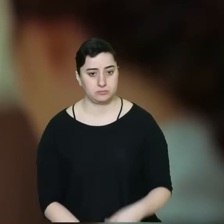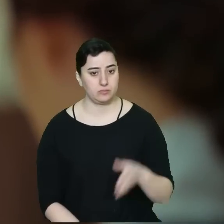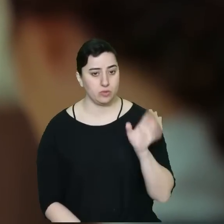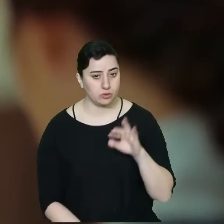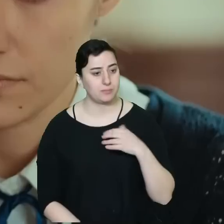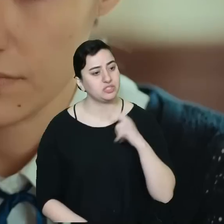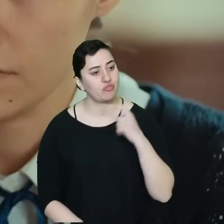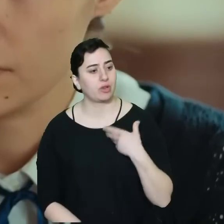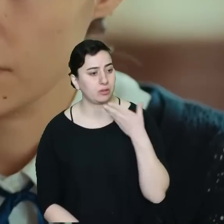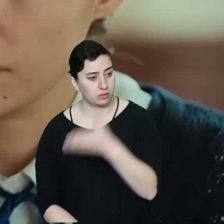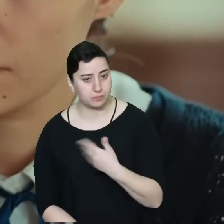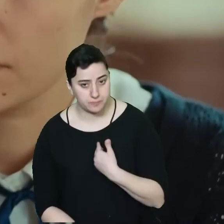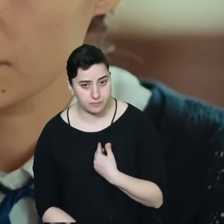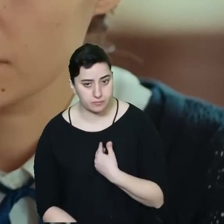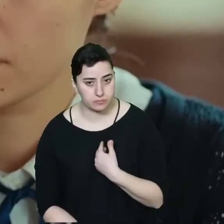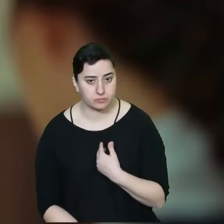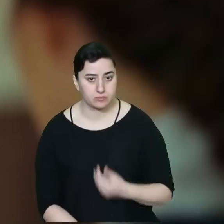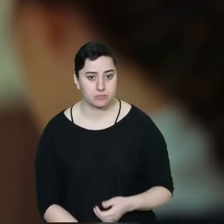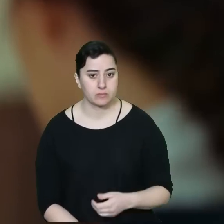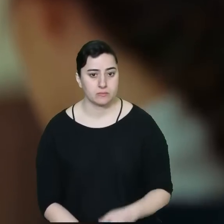Sonra Cevat'a gittim.